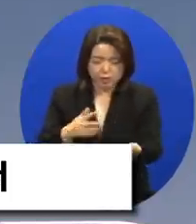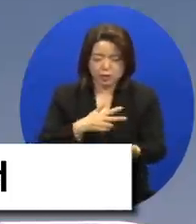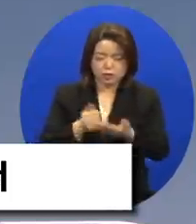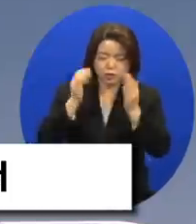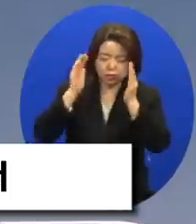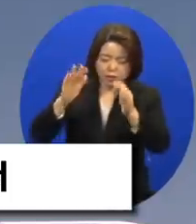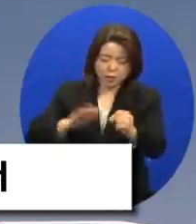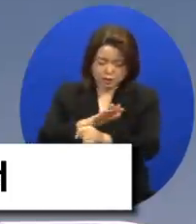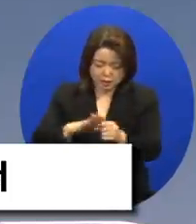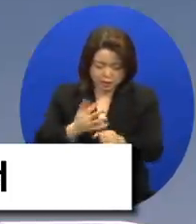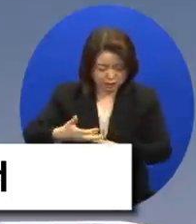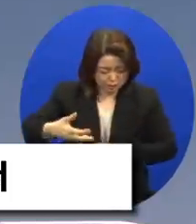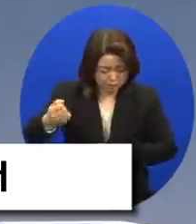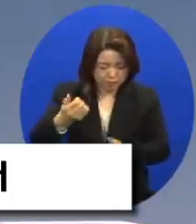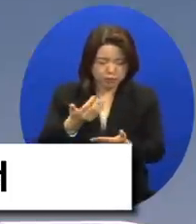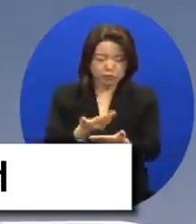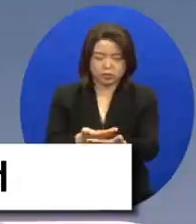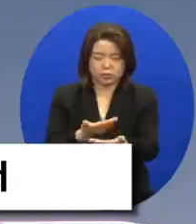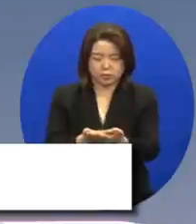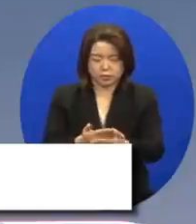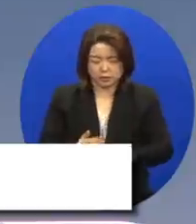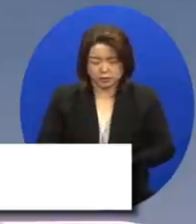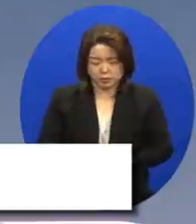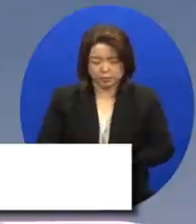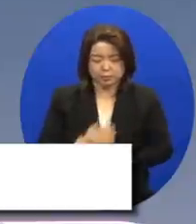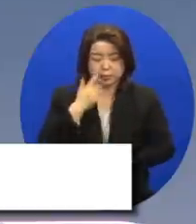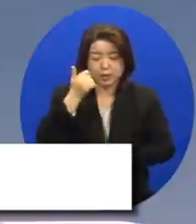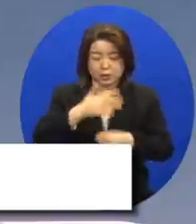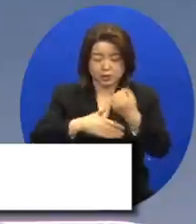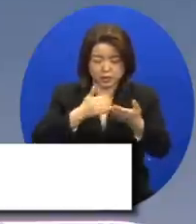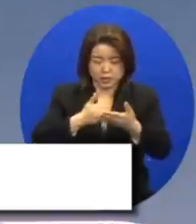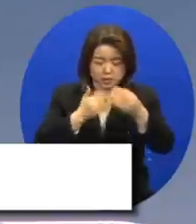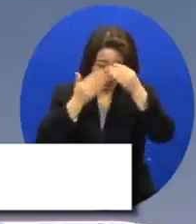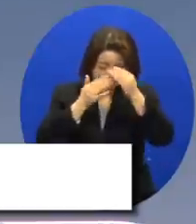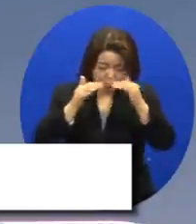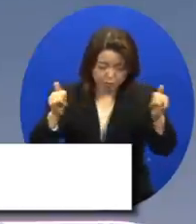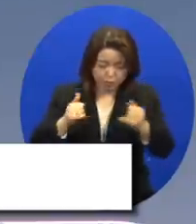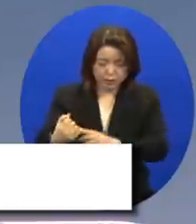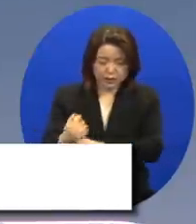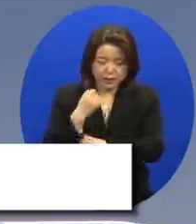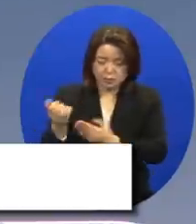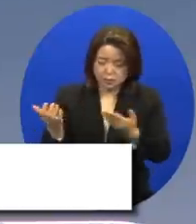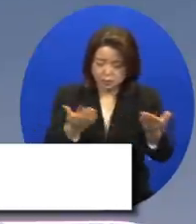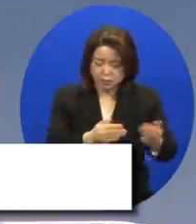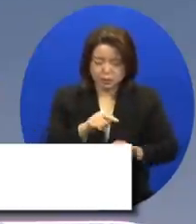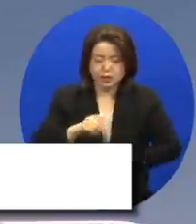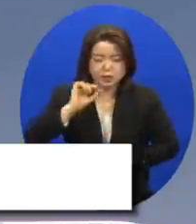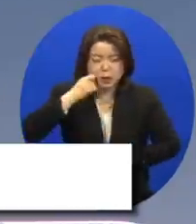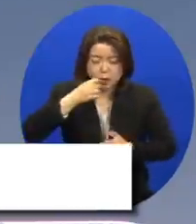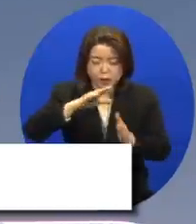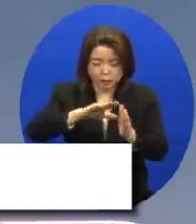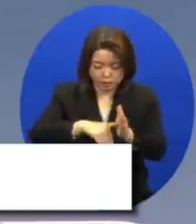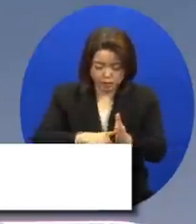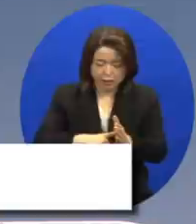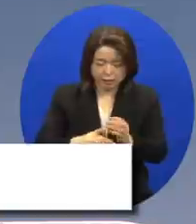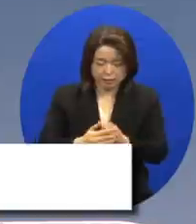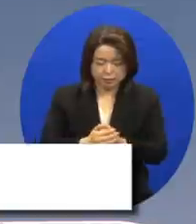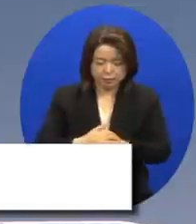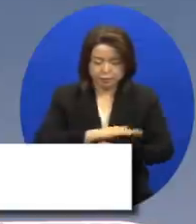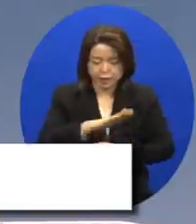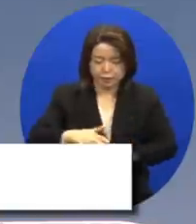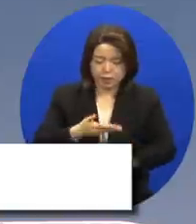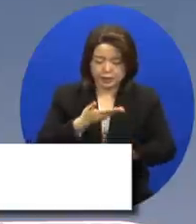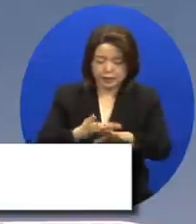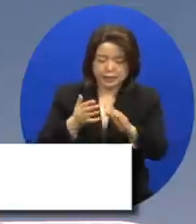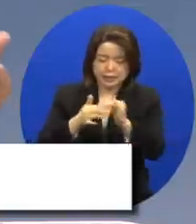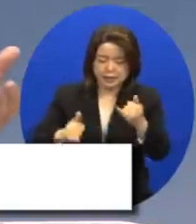향한 사랑을 받아 쏘서 아버지 하나님 성도들에게 힘을 주소서 이 어려운 때에 우리가 다른